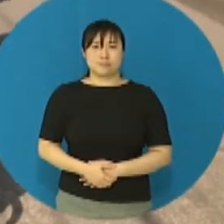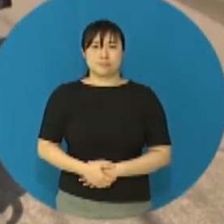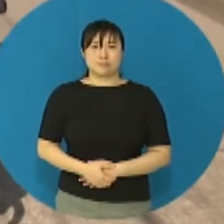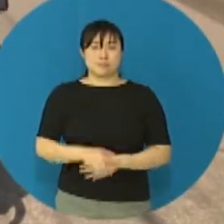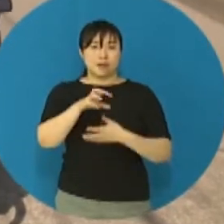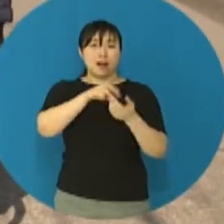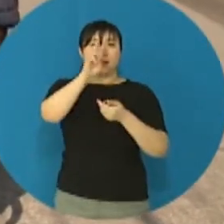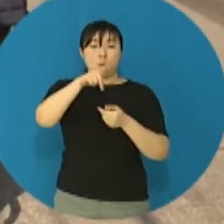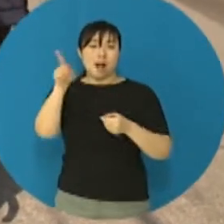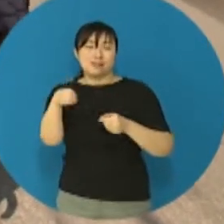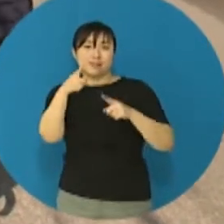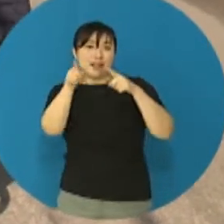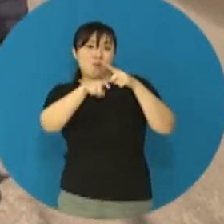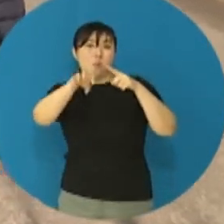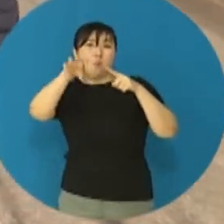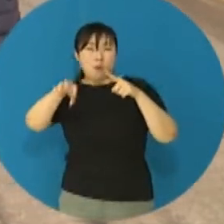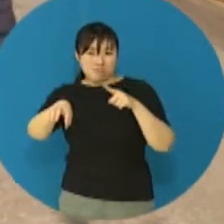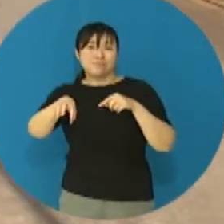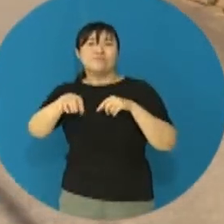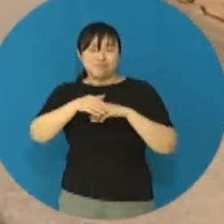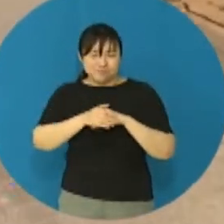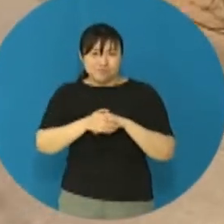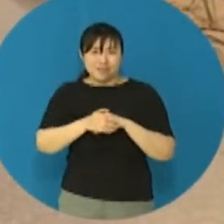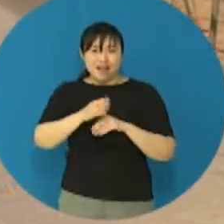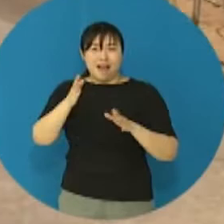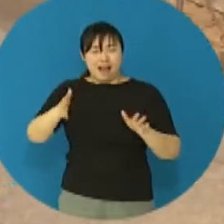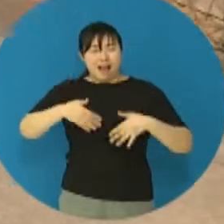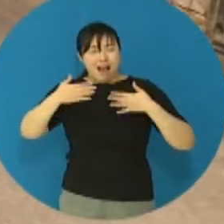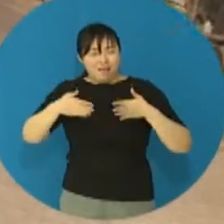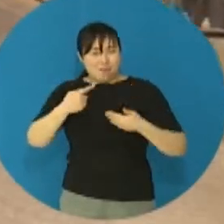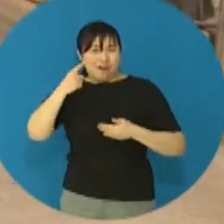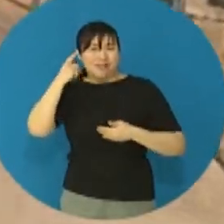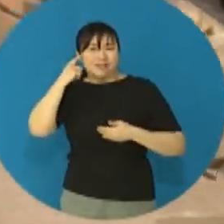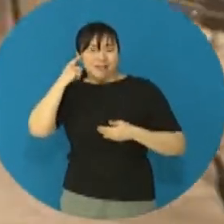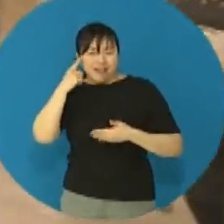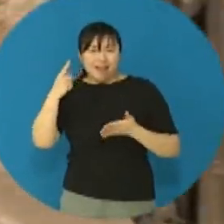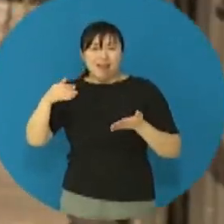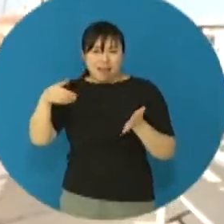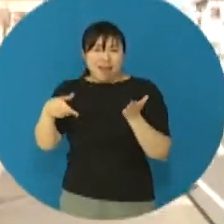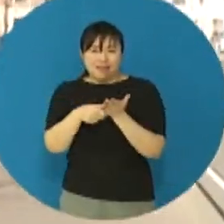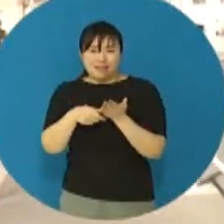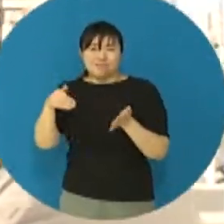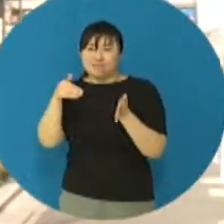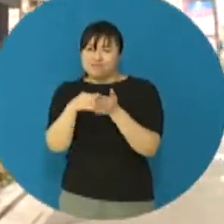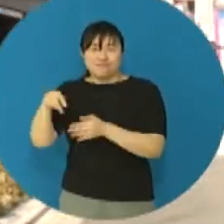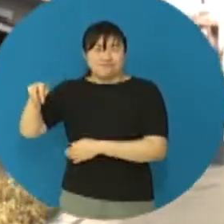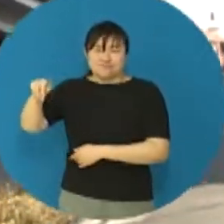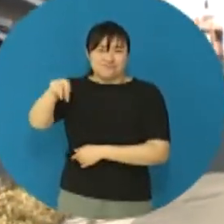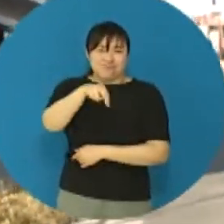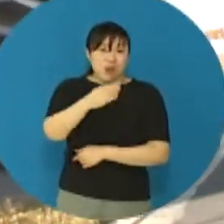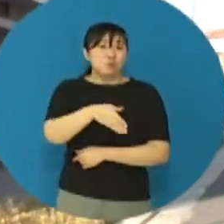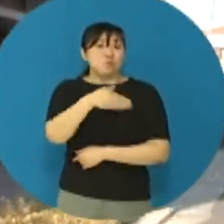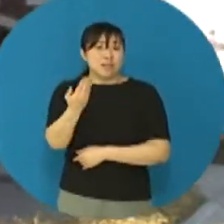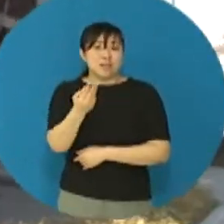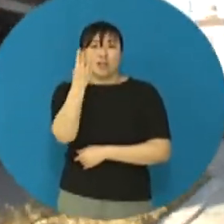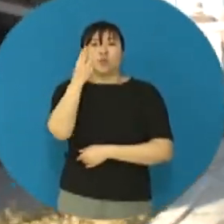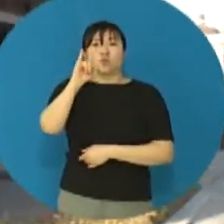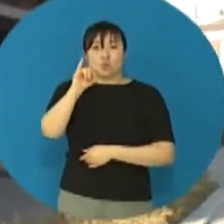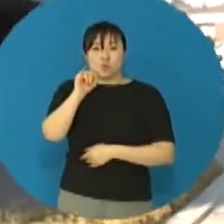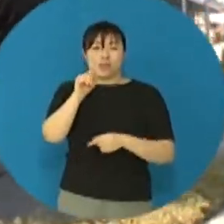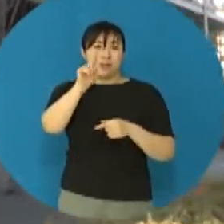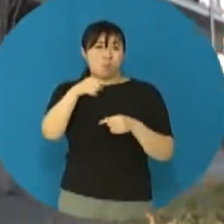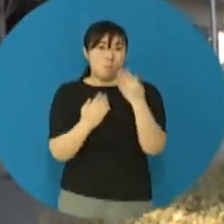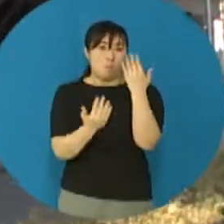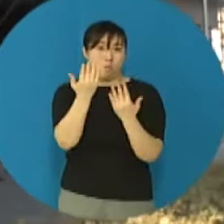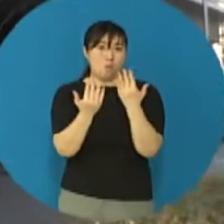荒川自然公園で春を感じ、停留場まで戻ってきた伊藤さん。続いては由比の森荒川へと向